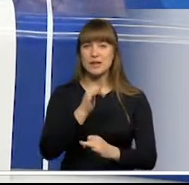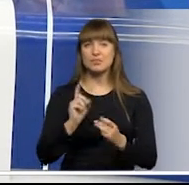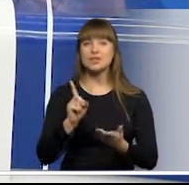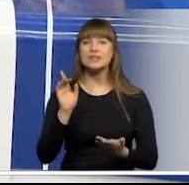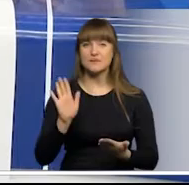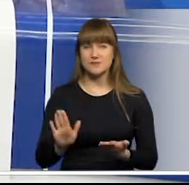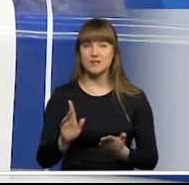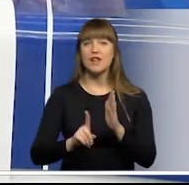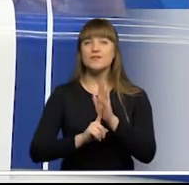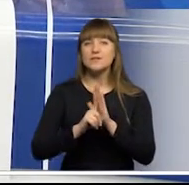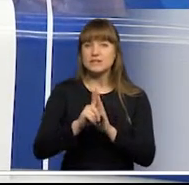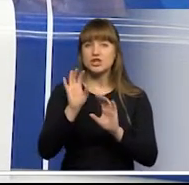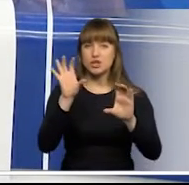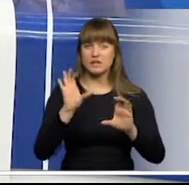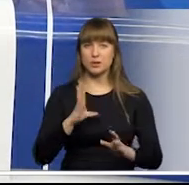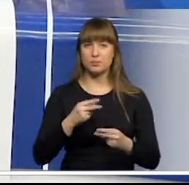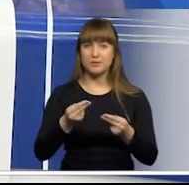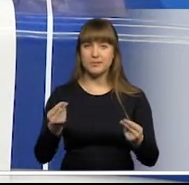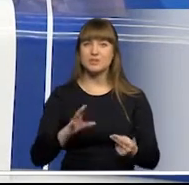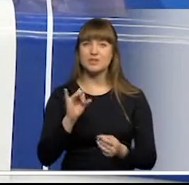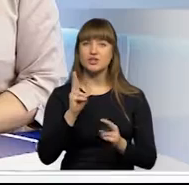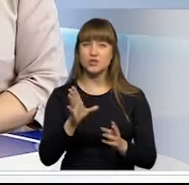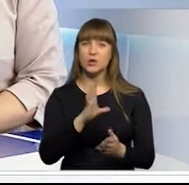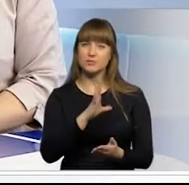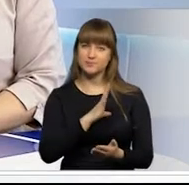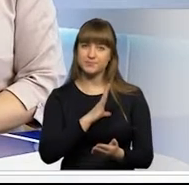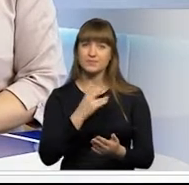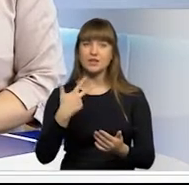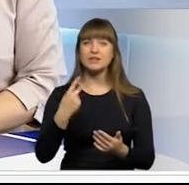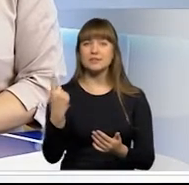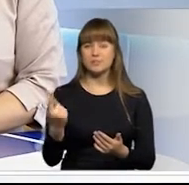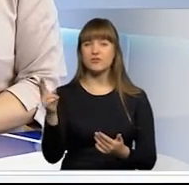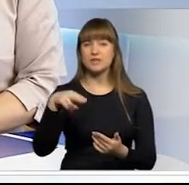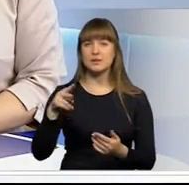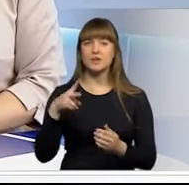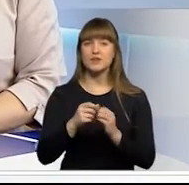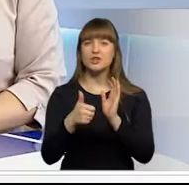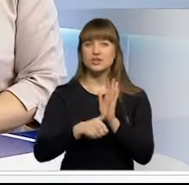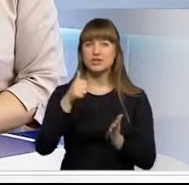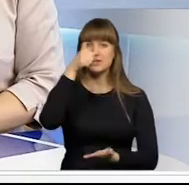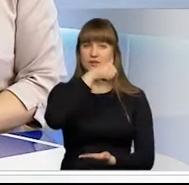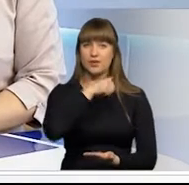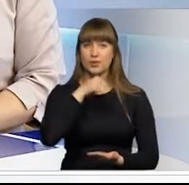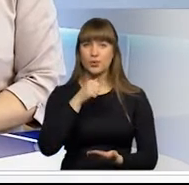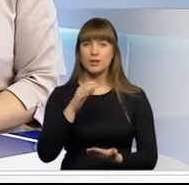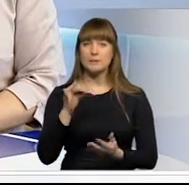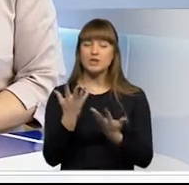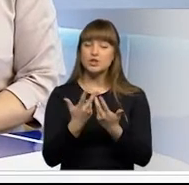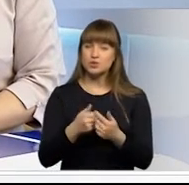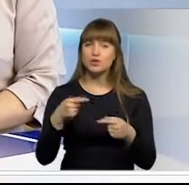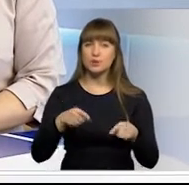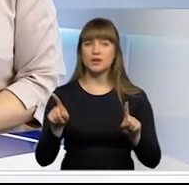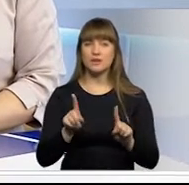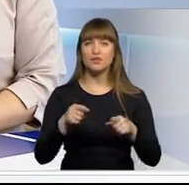действия был по 31 декабря 2016 года. И с учетом того, что действительно эта программа является хорошей